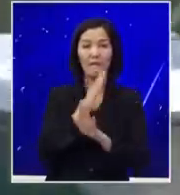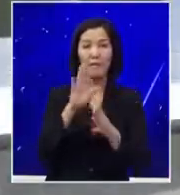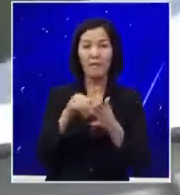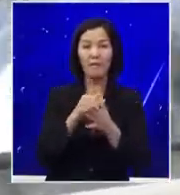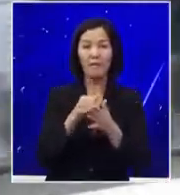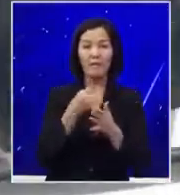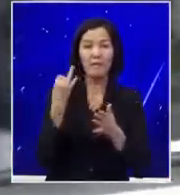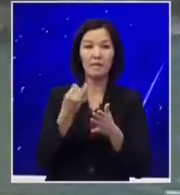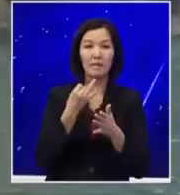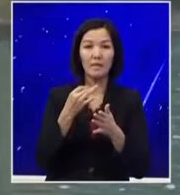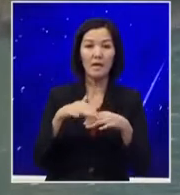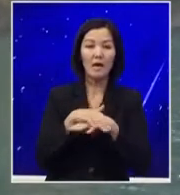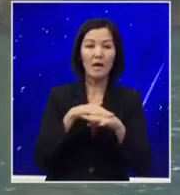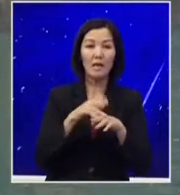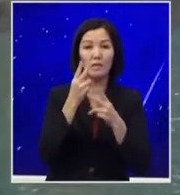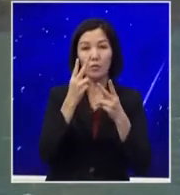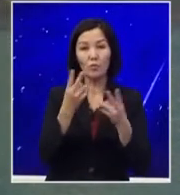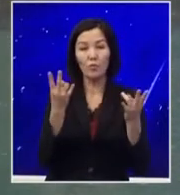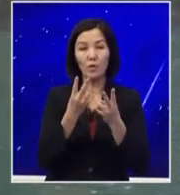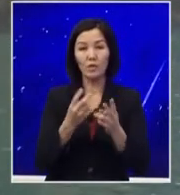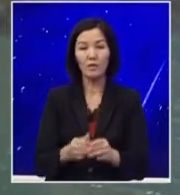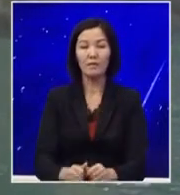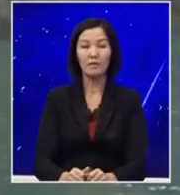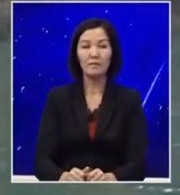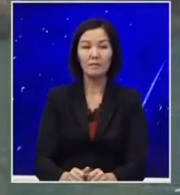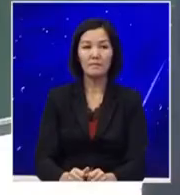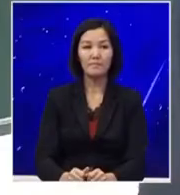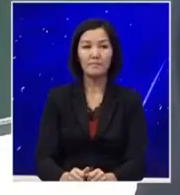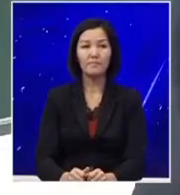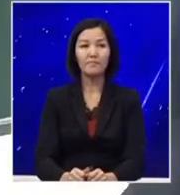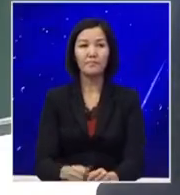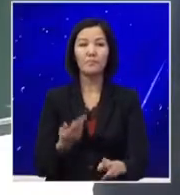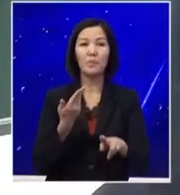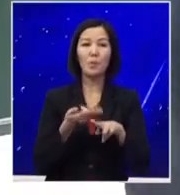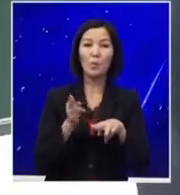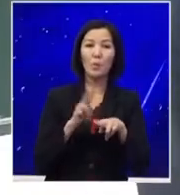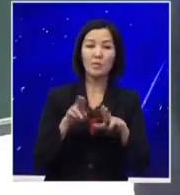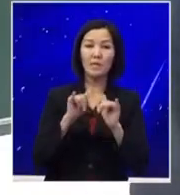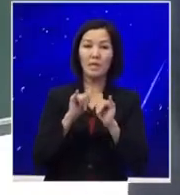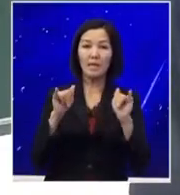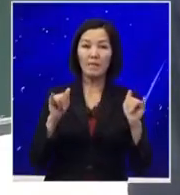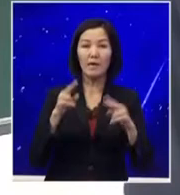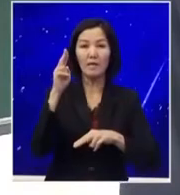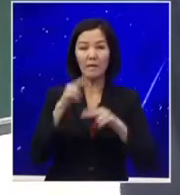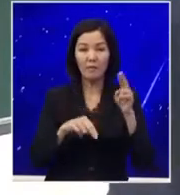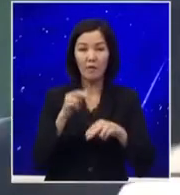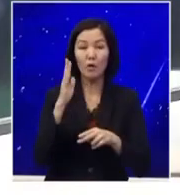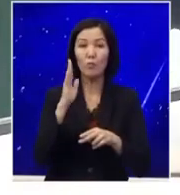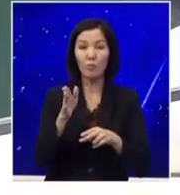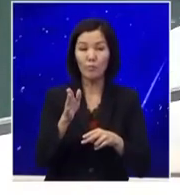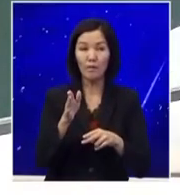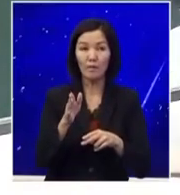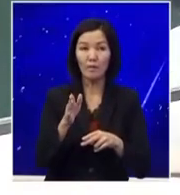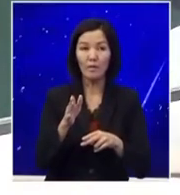қызығын жергілікті тұрғындар көруі тиіс дейді қоғам белсенділері. Осындай дамыған инфрақұрылым болатын болса, онда